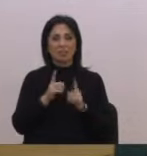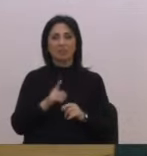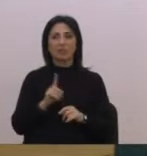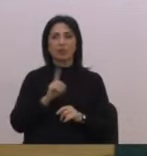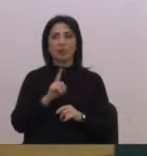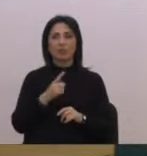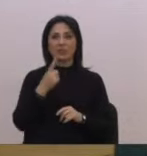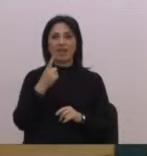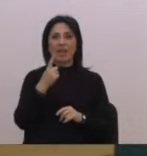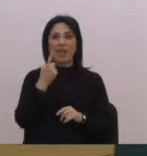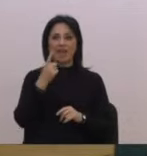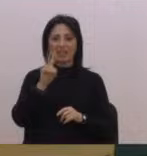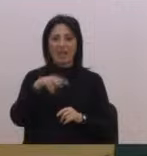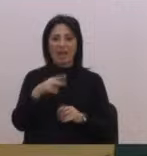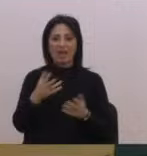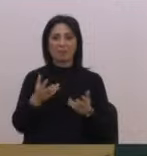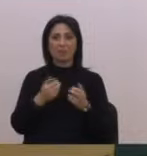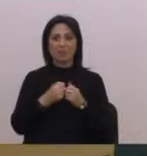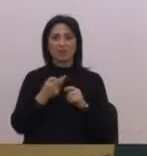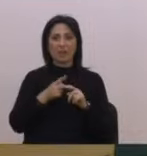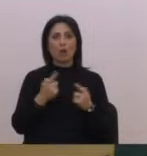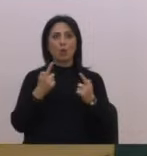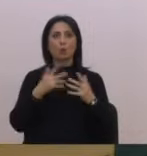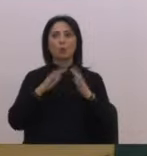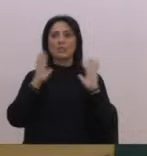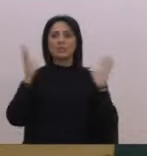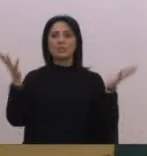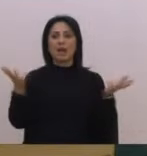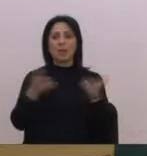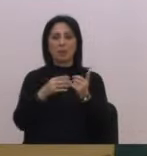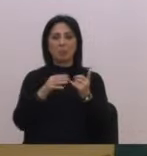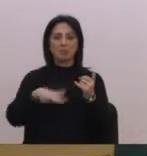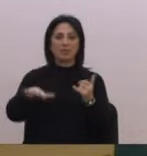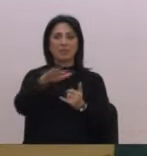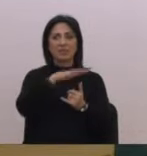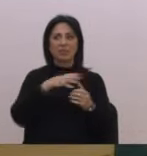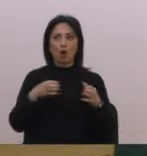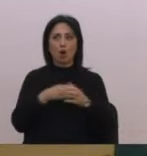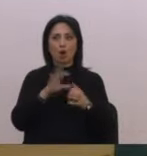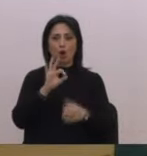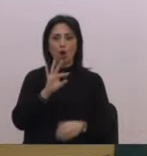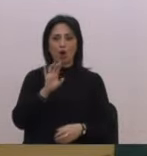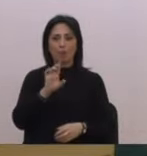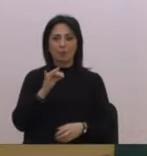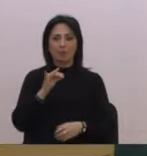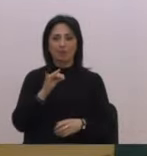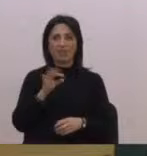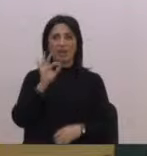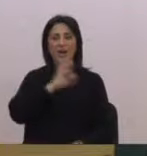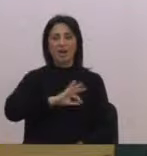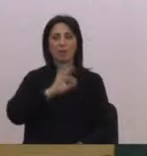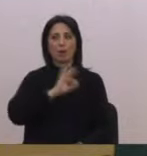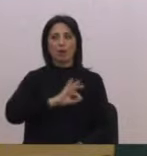რომ ერთლარად მიღებულ ამ უზარმაზარ მიწის ნაკვეთს კომპანია ორბი